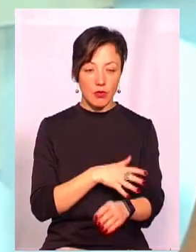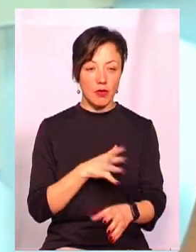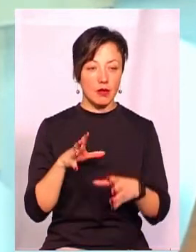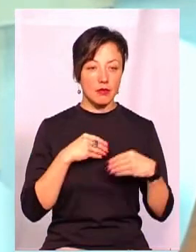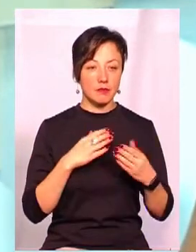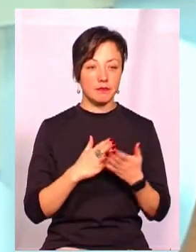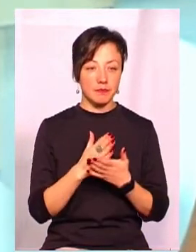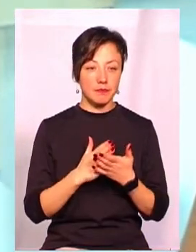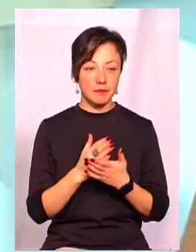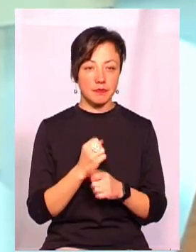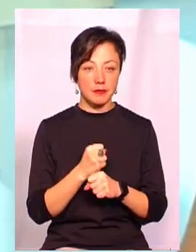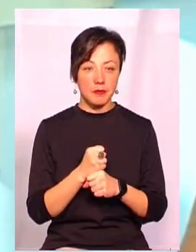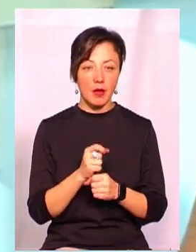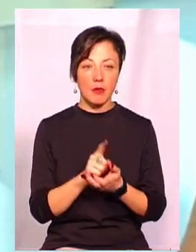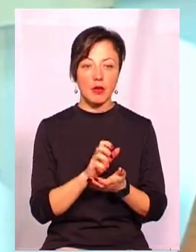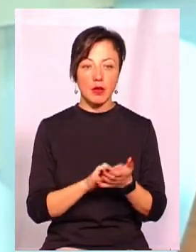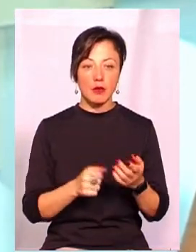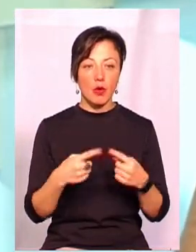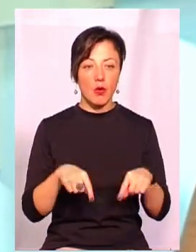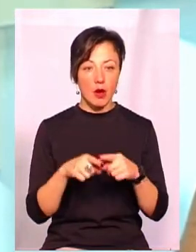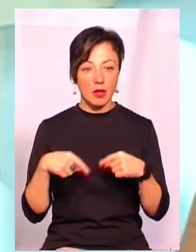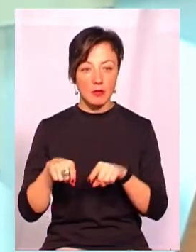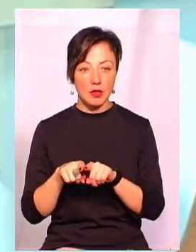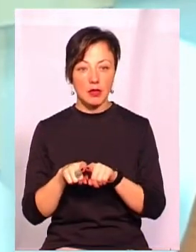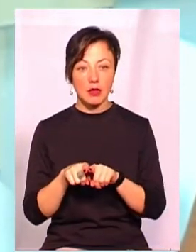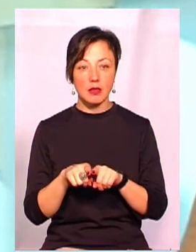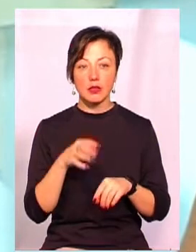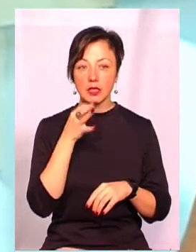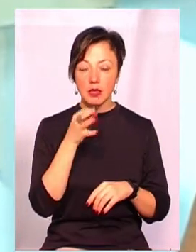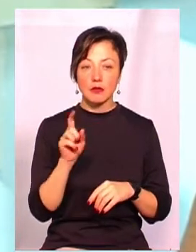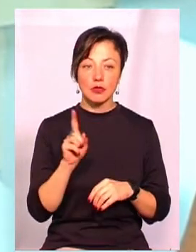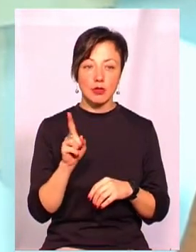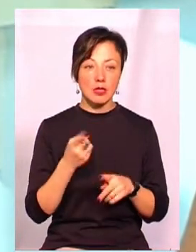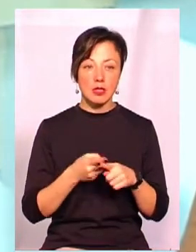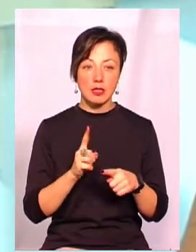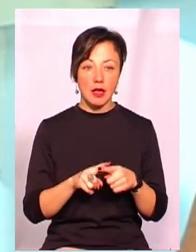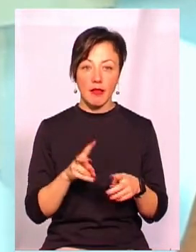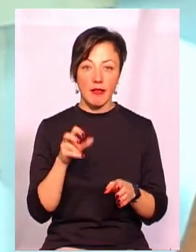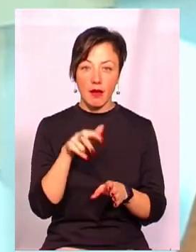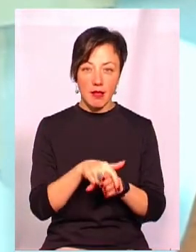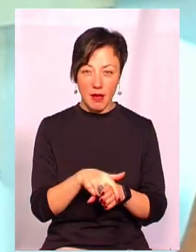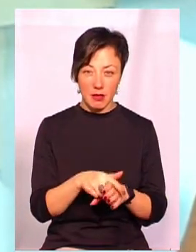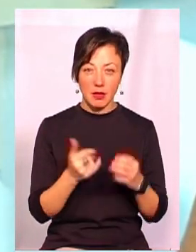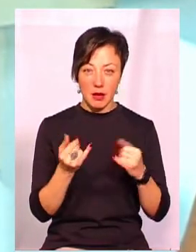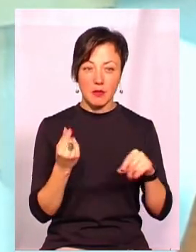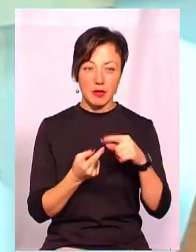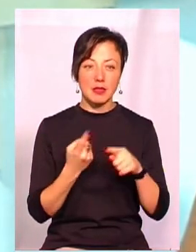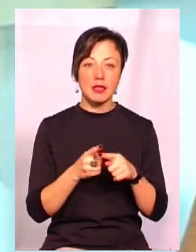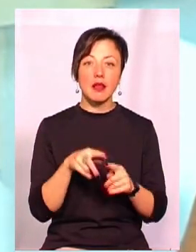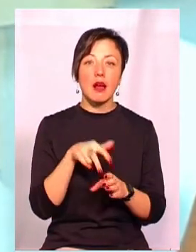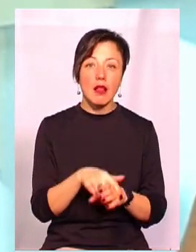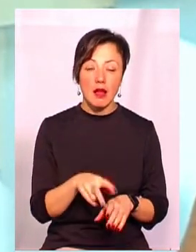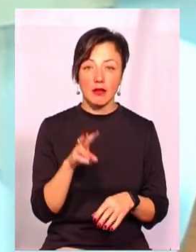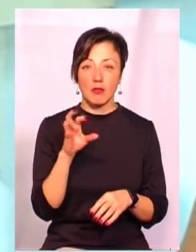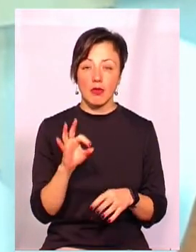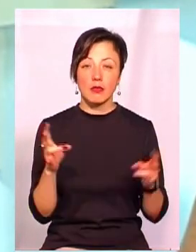час спілкуємося з податковими органами. Колега сказав, що це не накладно для підприємця. Та накладно, тому